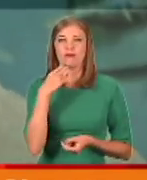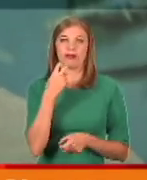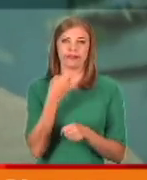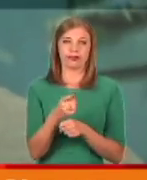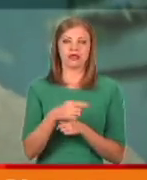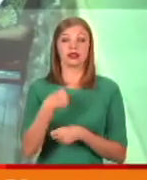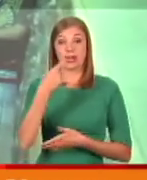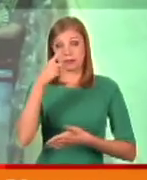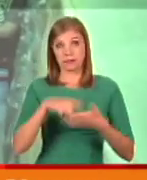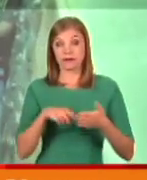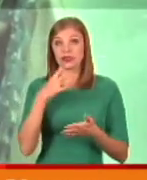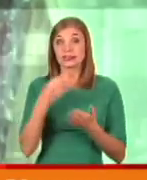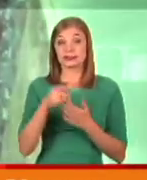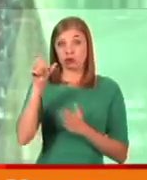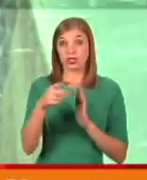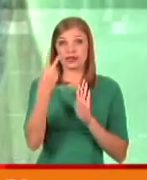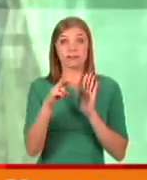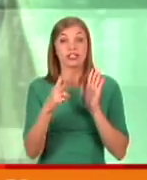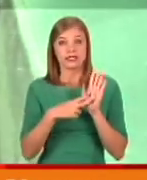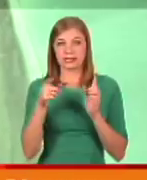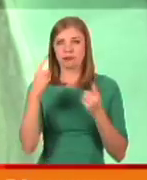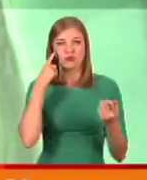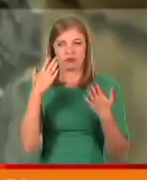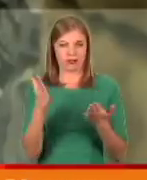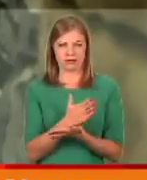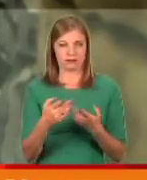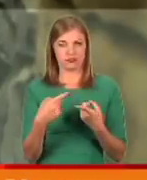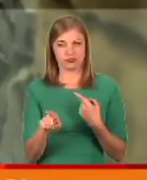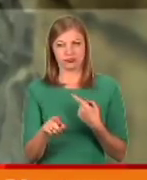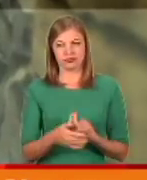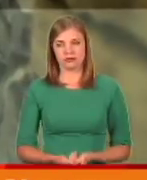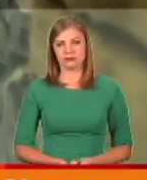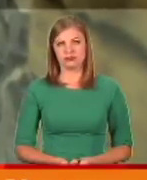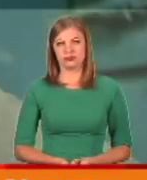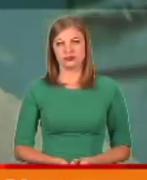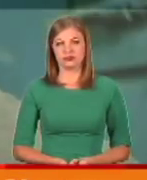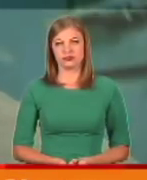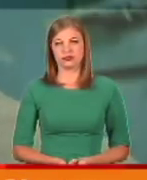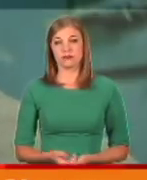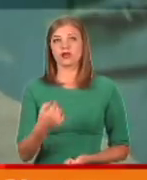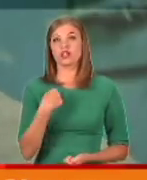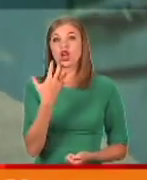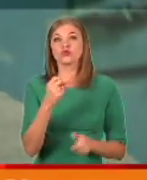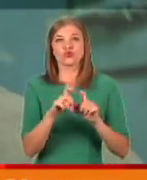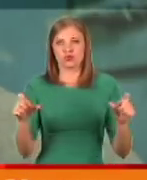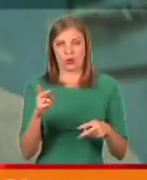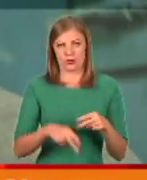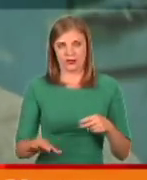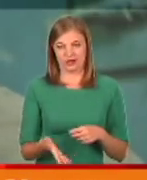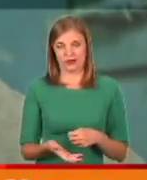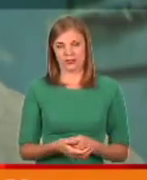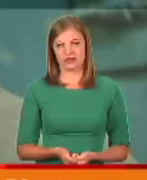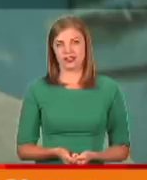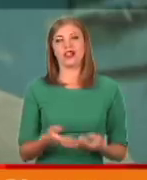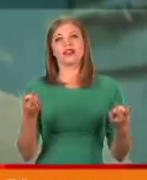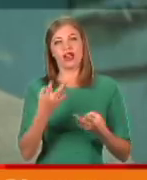сміється, я певна, свої 27 він уявляв не такими. А плани будуть якісь строїти? Я ще школу не закінчив.